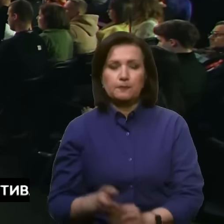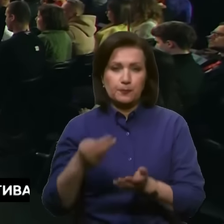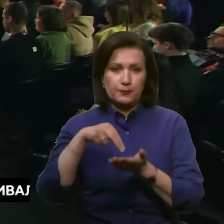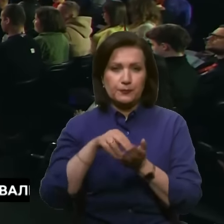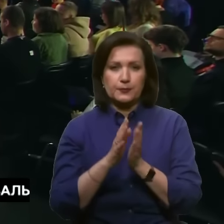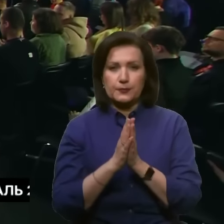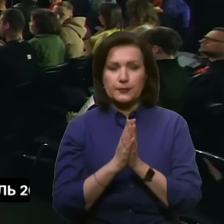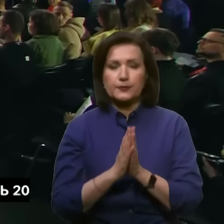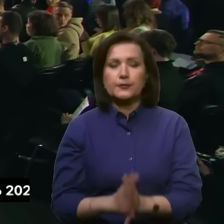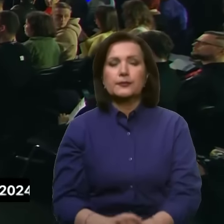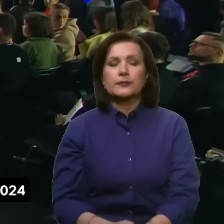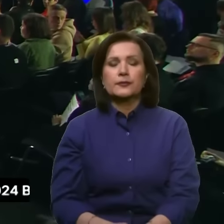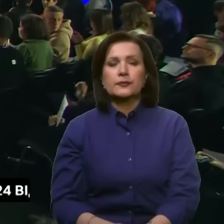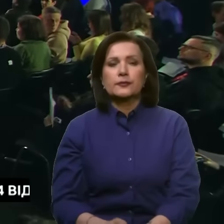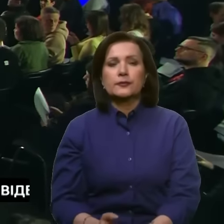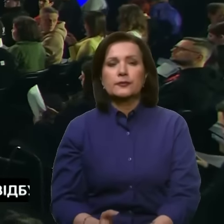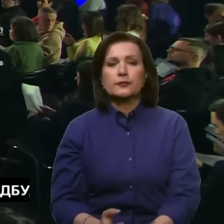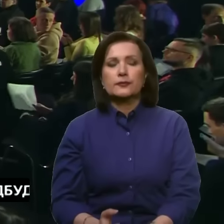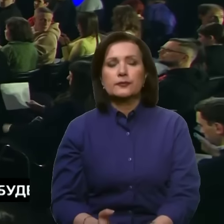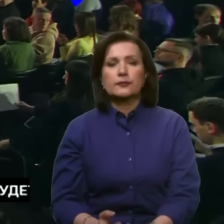Встаньте, будь ласка, Володимире.